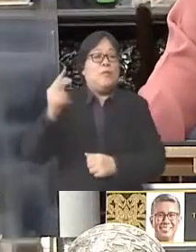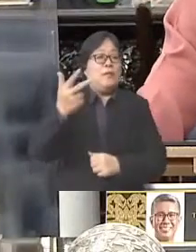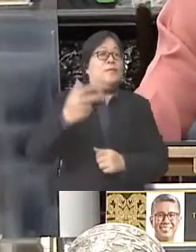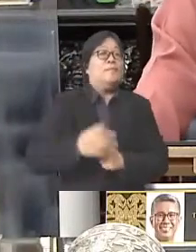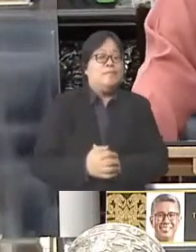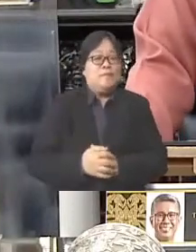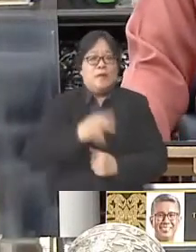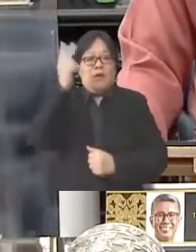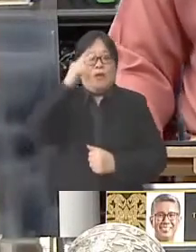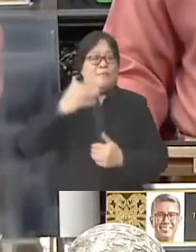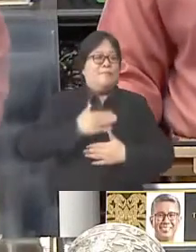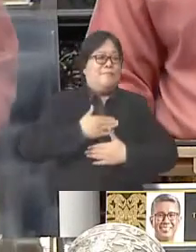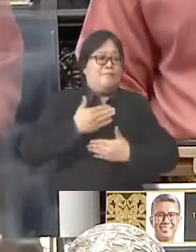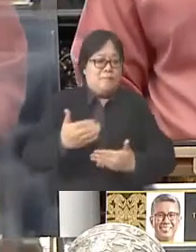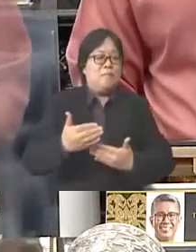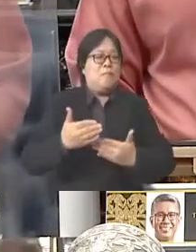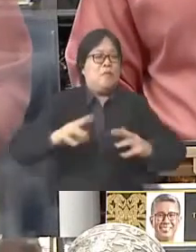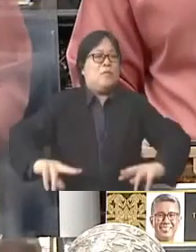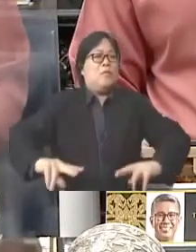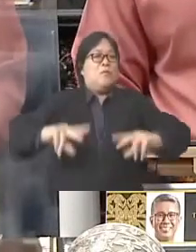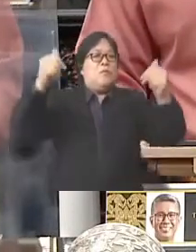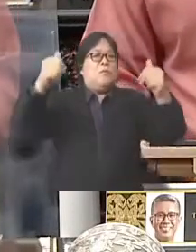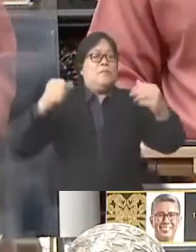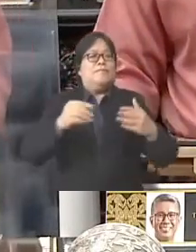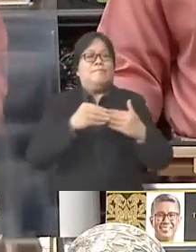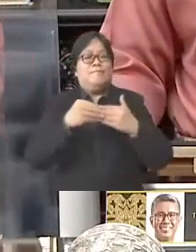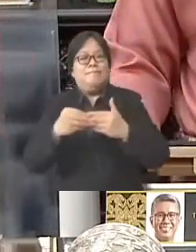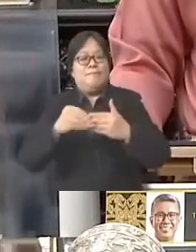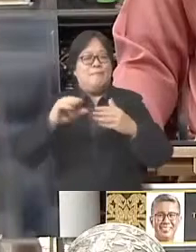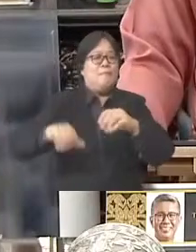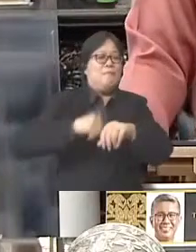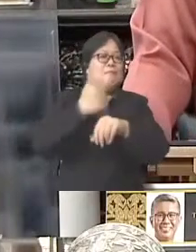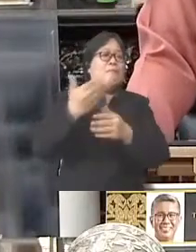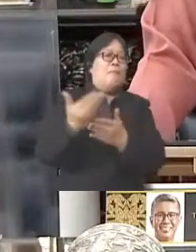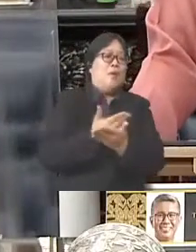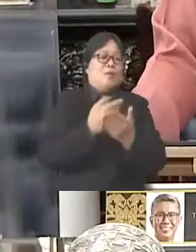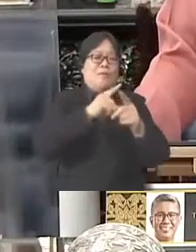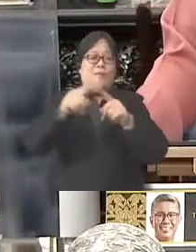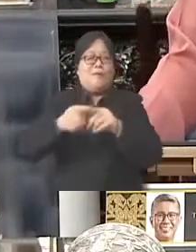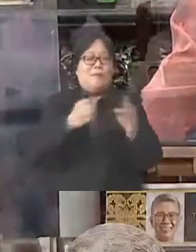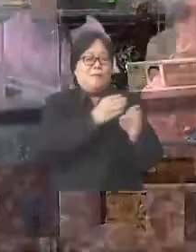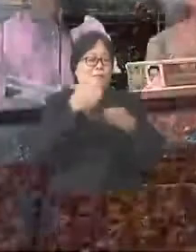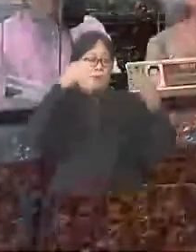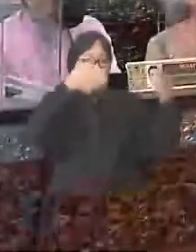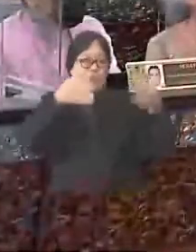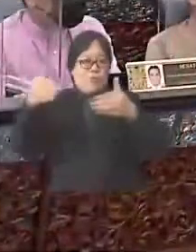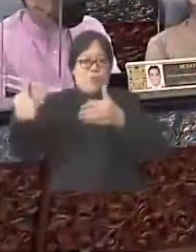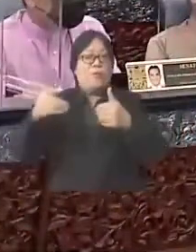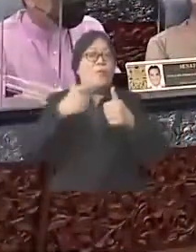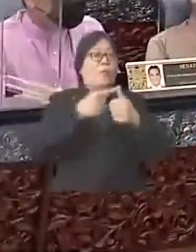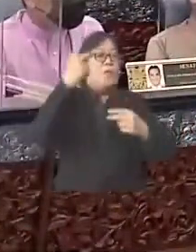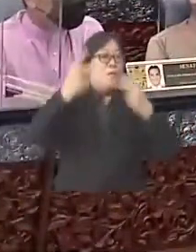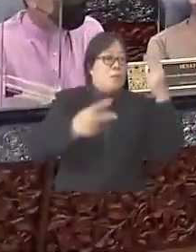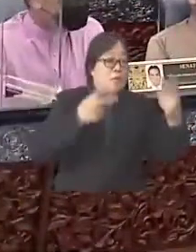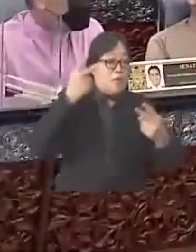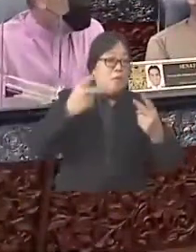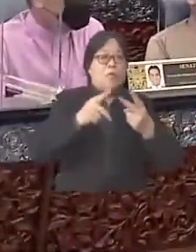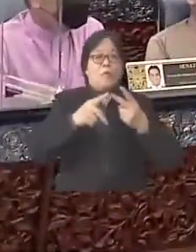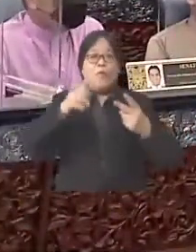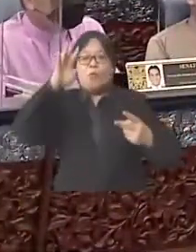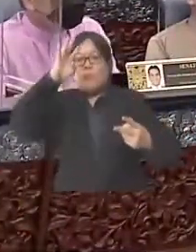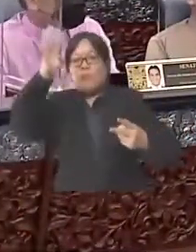ketiga rajaan memberi komitmen untuk memulihkan dan memungkinkan pembaruan beberapa sektor tumpuan seperti industri pelancongan